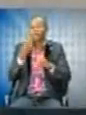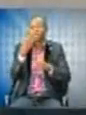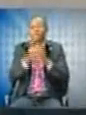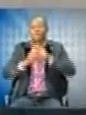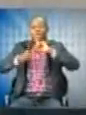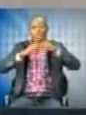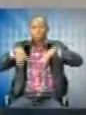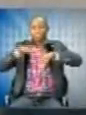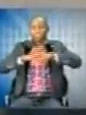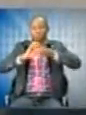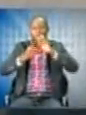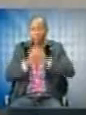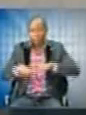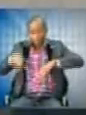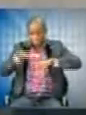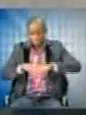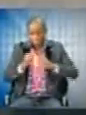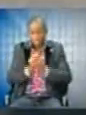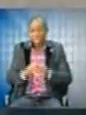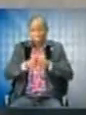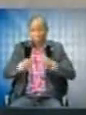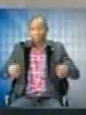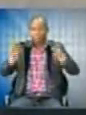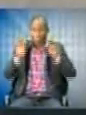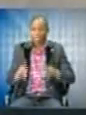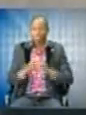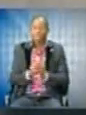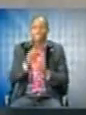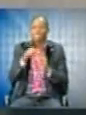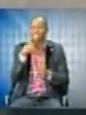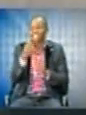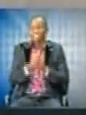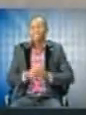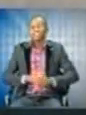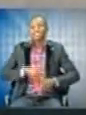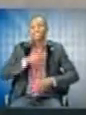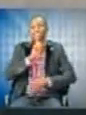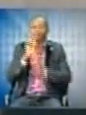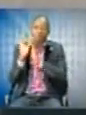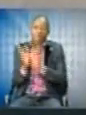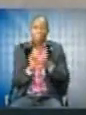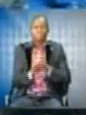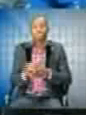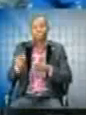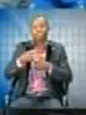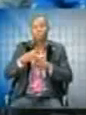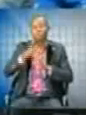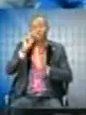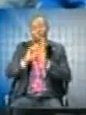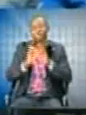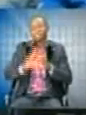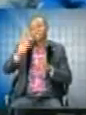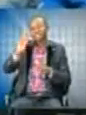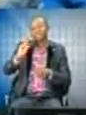accent particulier sur les catégories des personnes à qui sera destinée cette formation de 6 mois seulement. Il s'agit